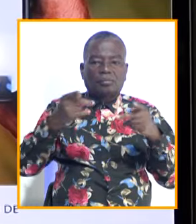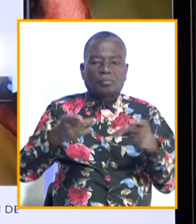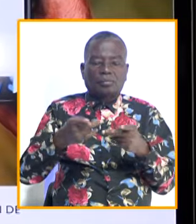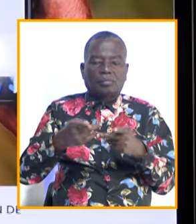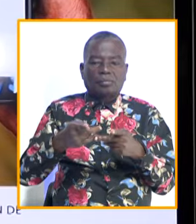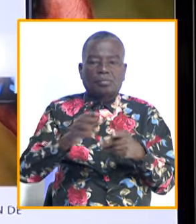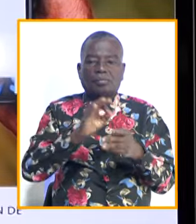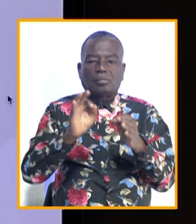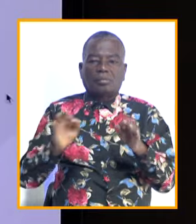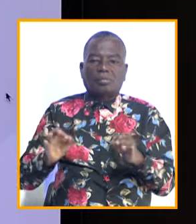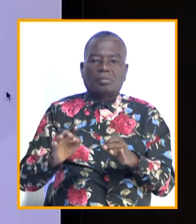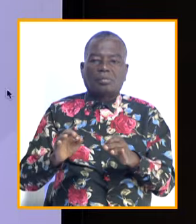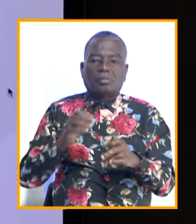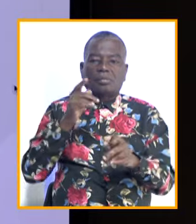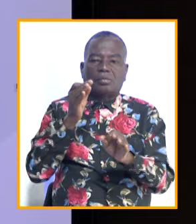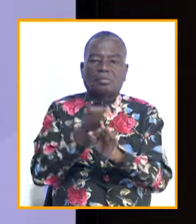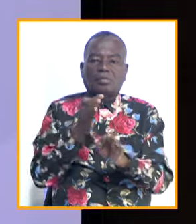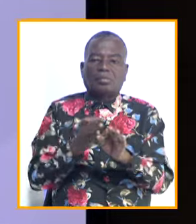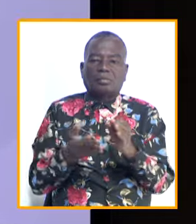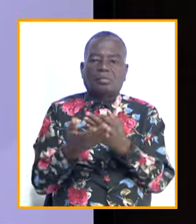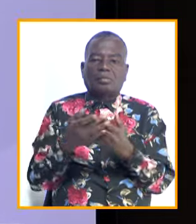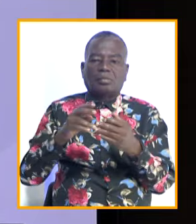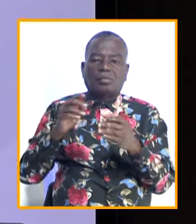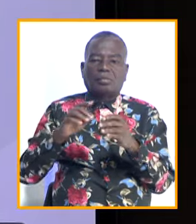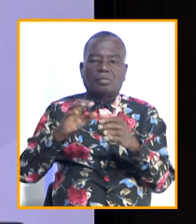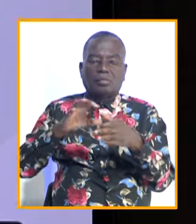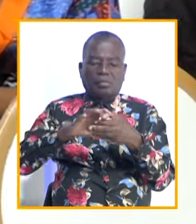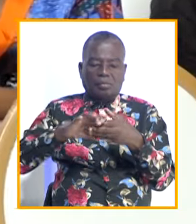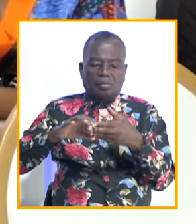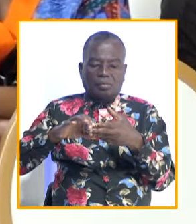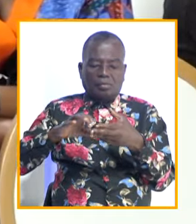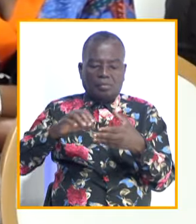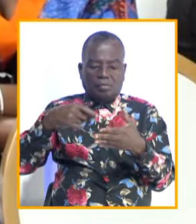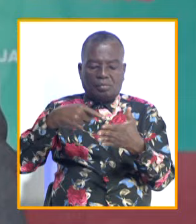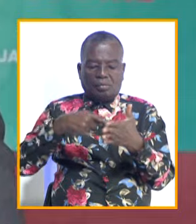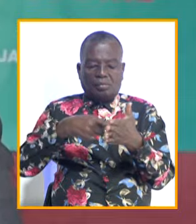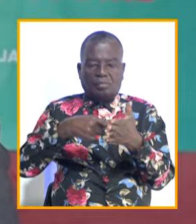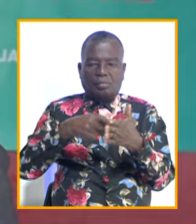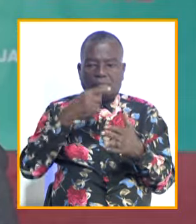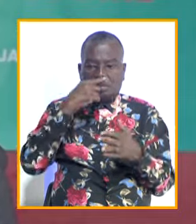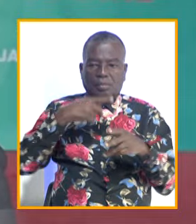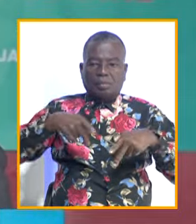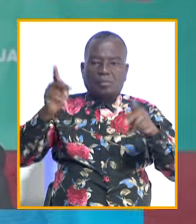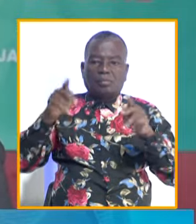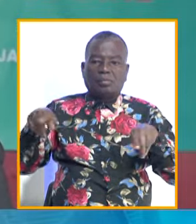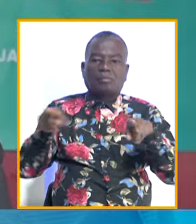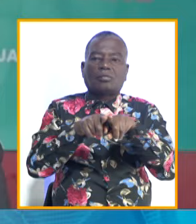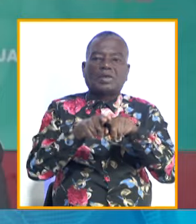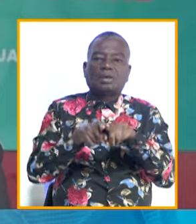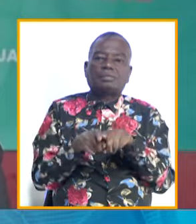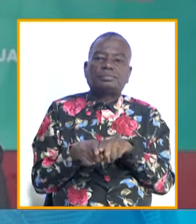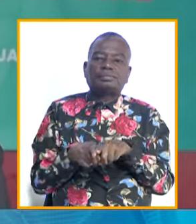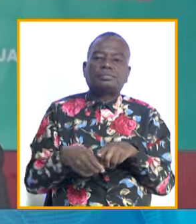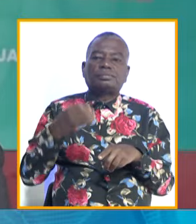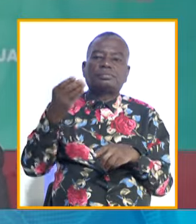le canal de carte mémoire contenant des thématiques traitant de l'accès à des soins de qualité. Ça permet surtout